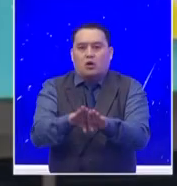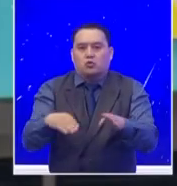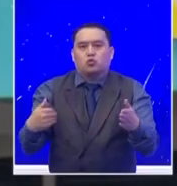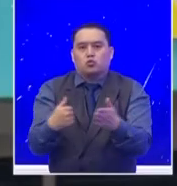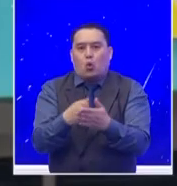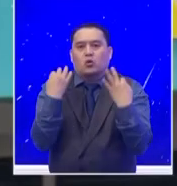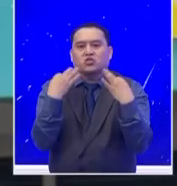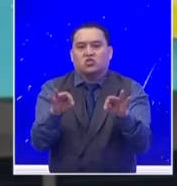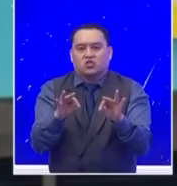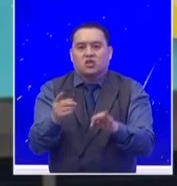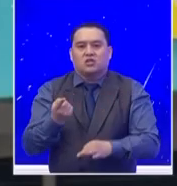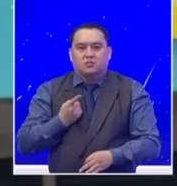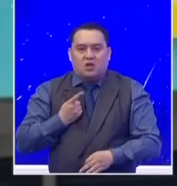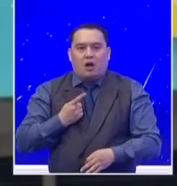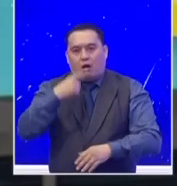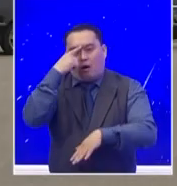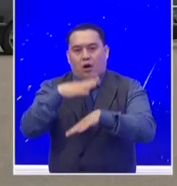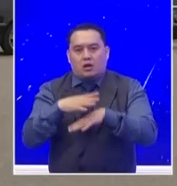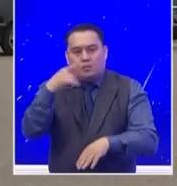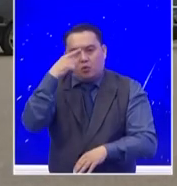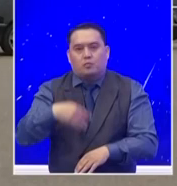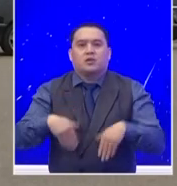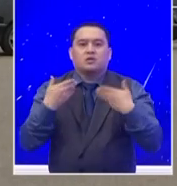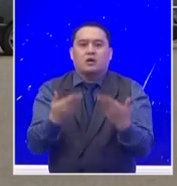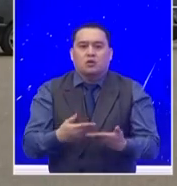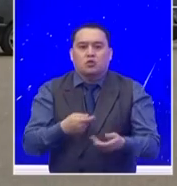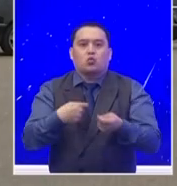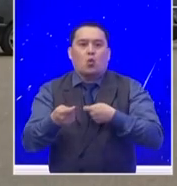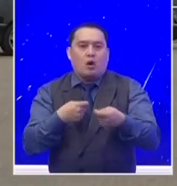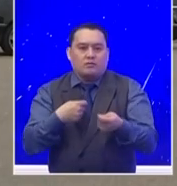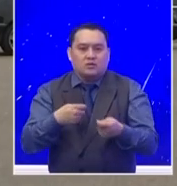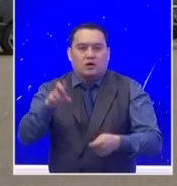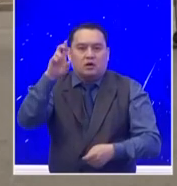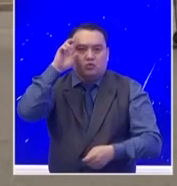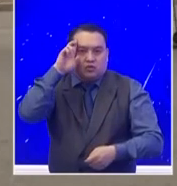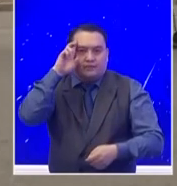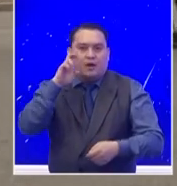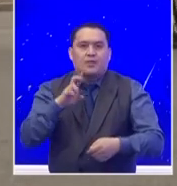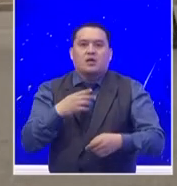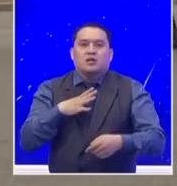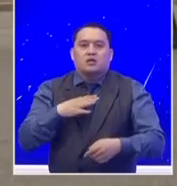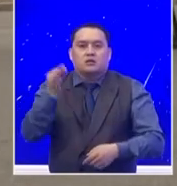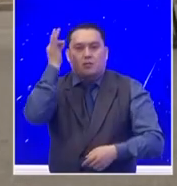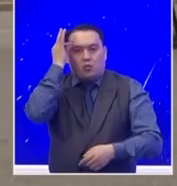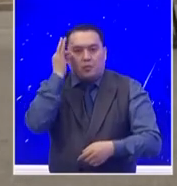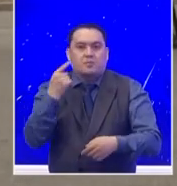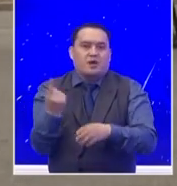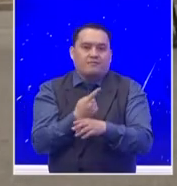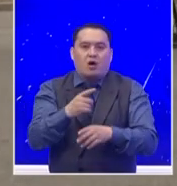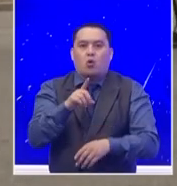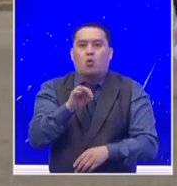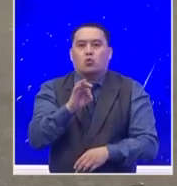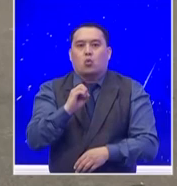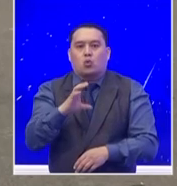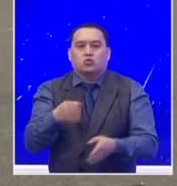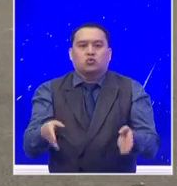до особого распоряжения. Такую инициативу акима области Амандыка Баталова поддержало правительство страны. Напомним, первоначально